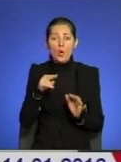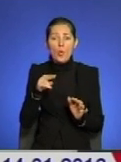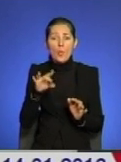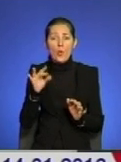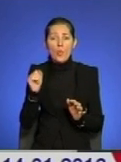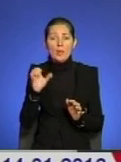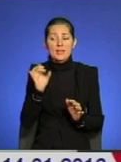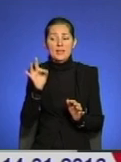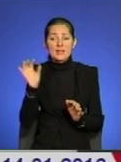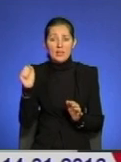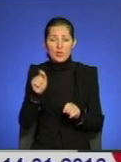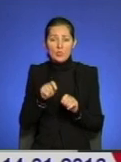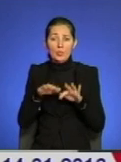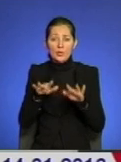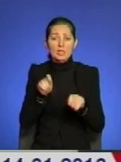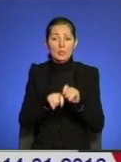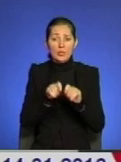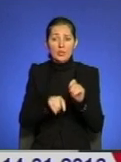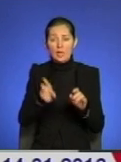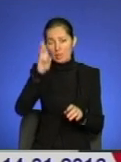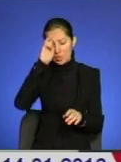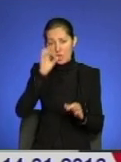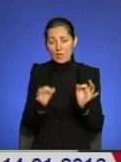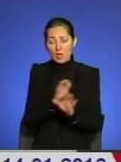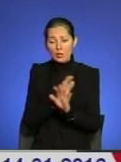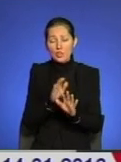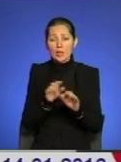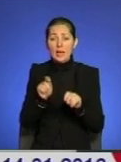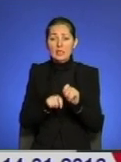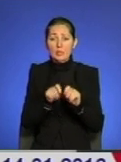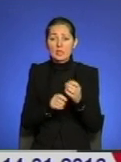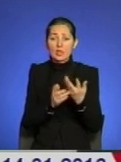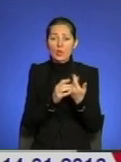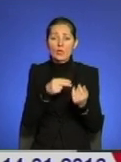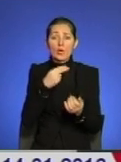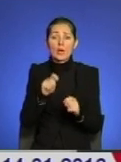так, в процесі перевірки Державної екологічної інспекції нараховано збитки в сумі